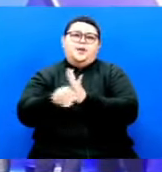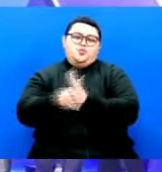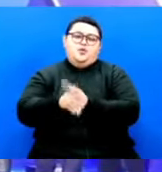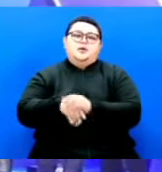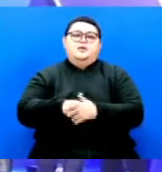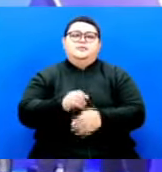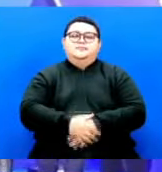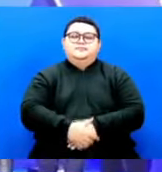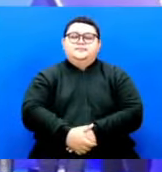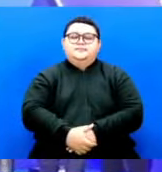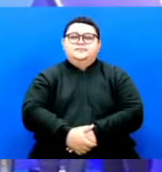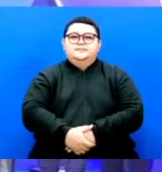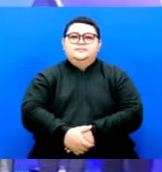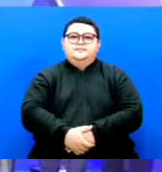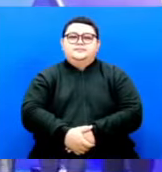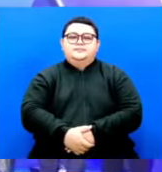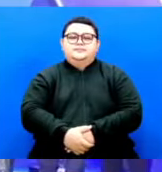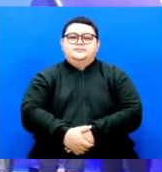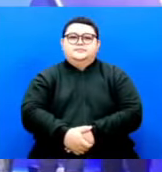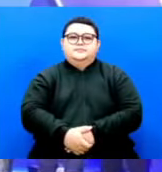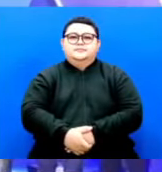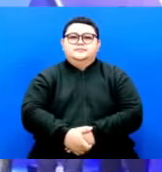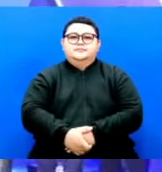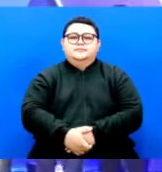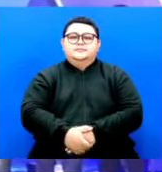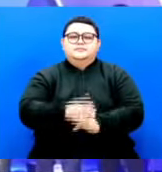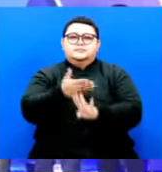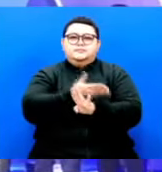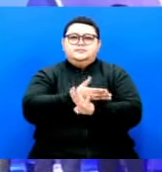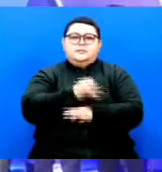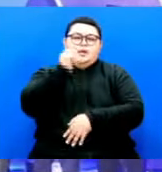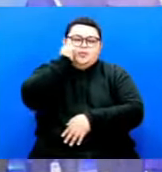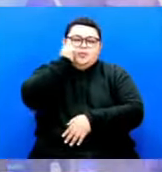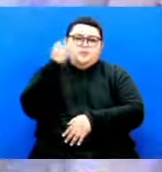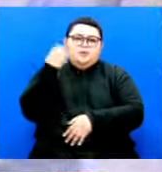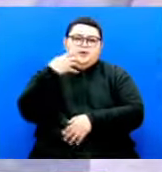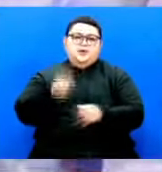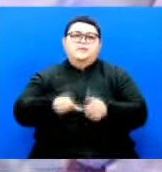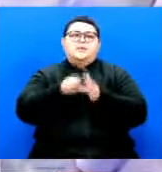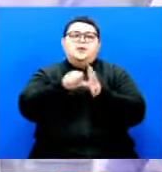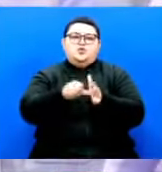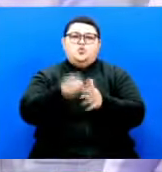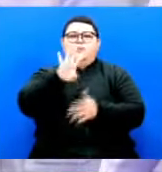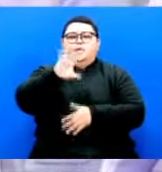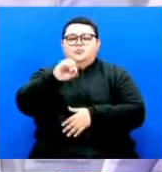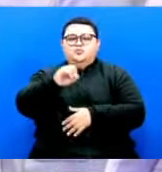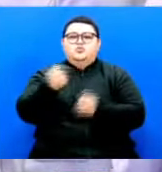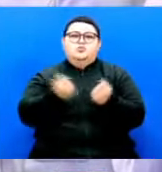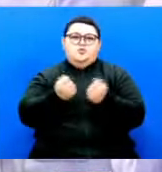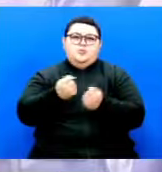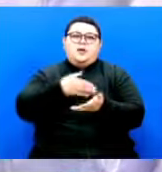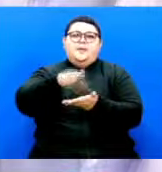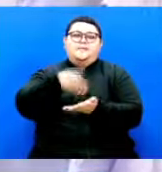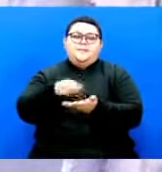Utara. Komunikasi Pemuda Remaja Masjid Indonesia. Sebelumnya, Prabowo juga pernah menyumbangkan 40 unit mobil pembersih